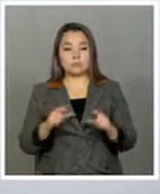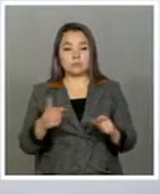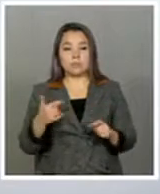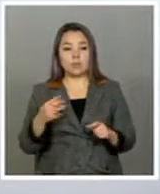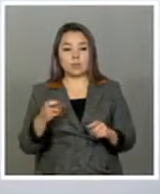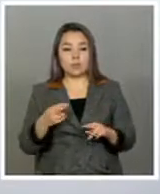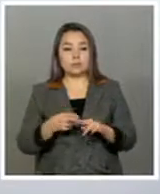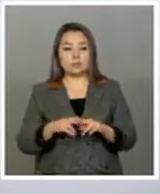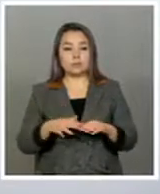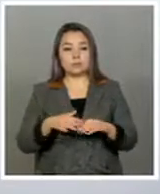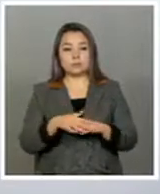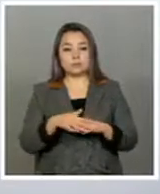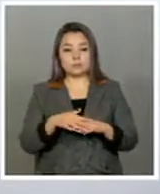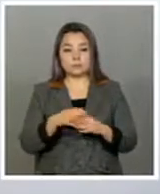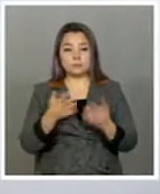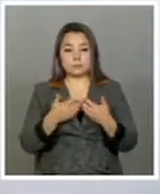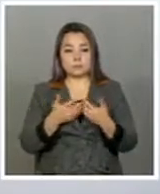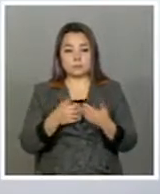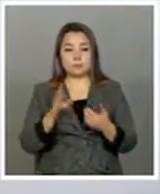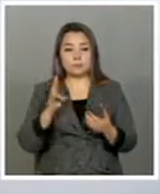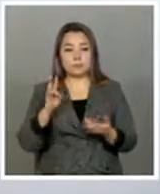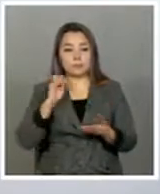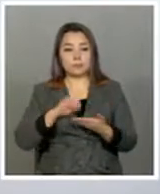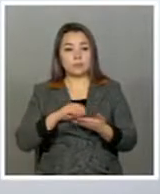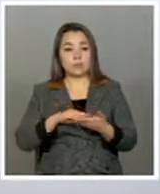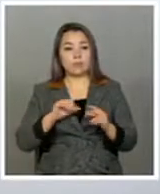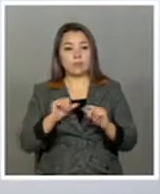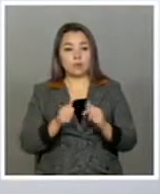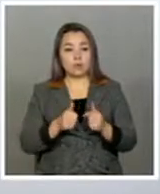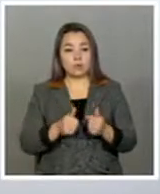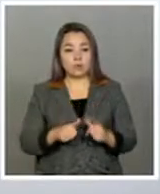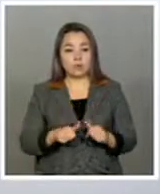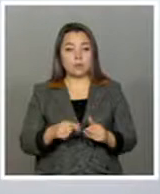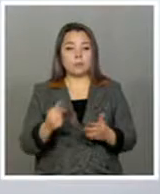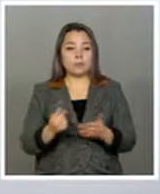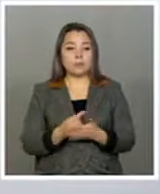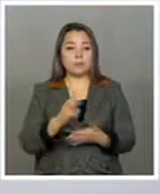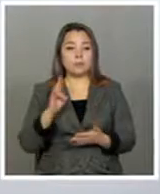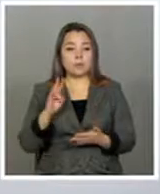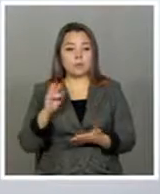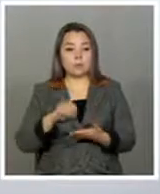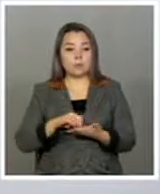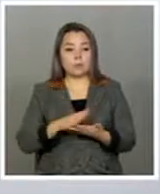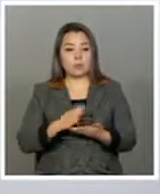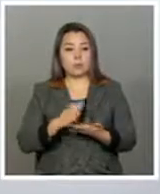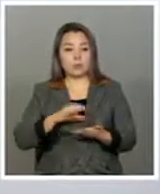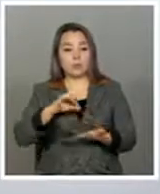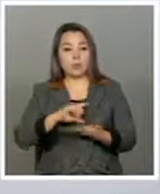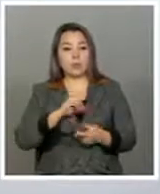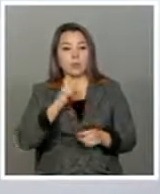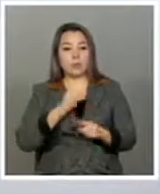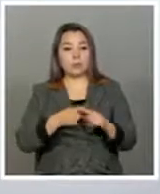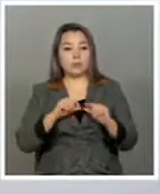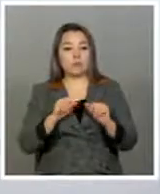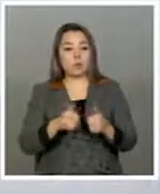геометриялық прогрессияның N-ші мүшесінің формуласын, алғашқы N мүшесінің қосындысының формуласын пайдалану арқылы